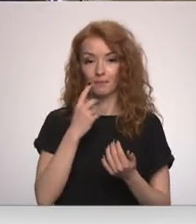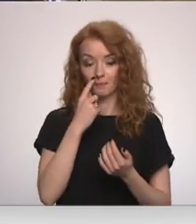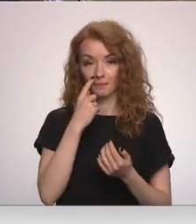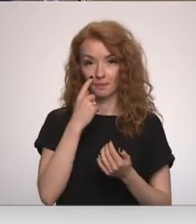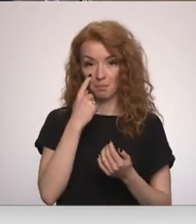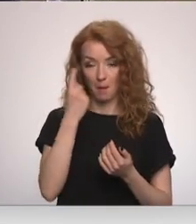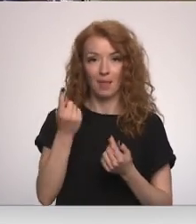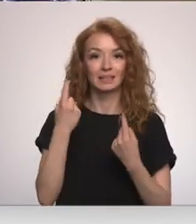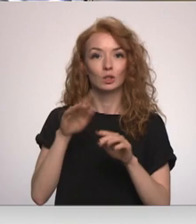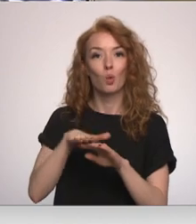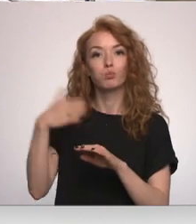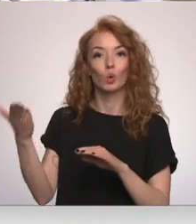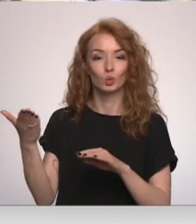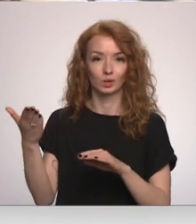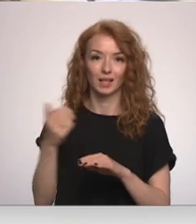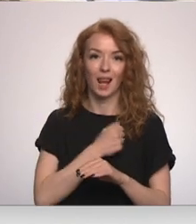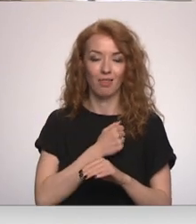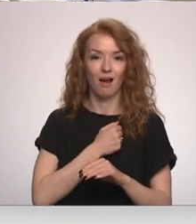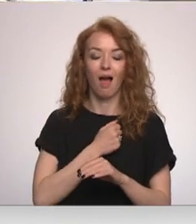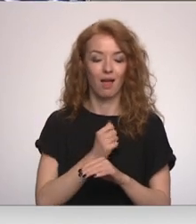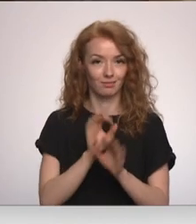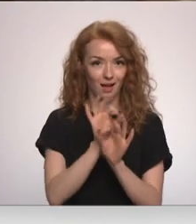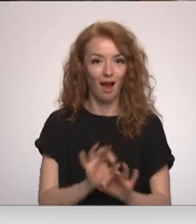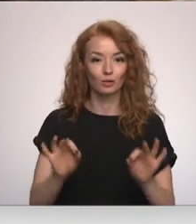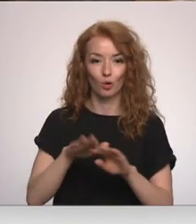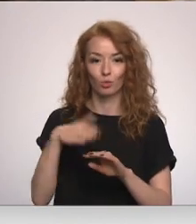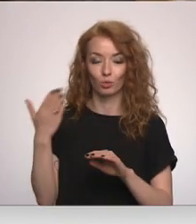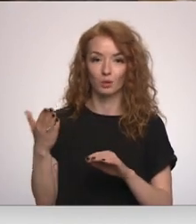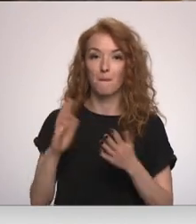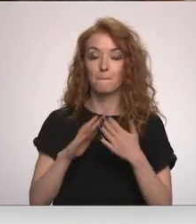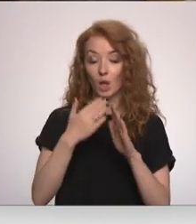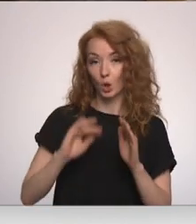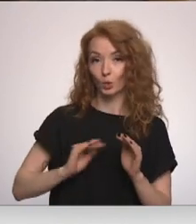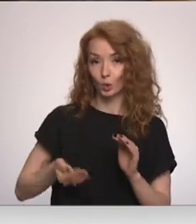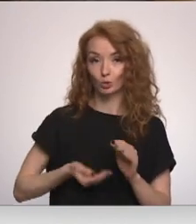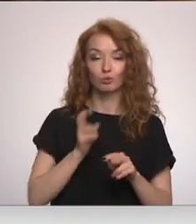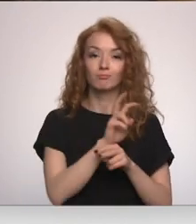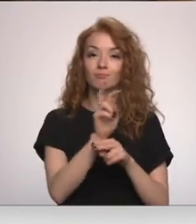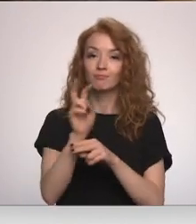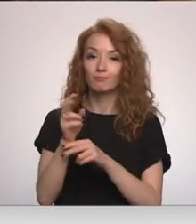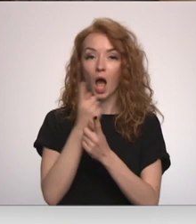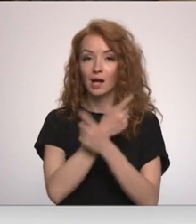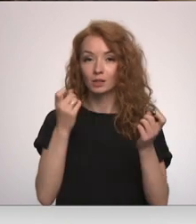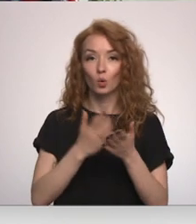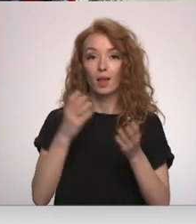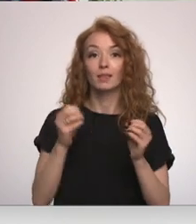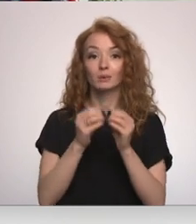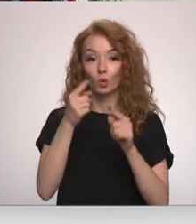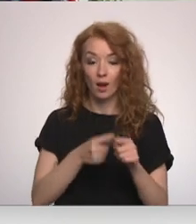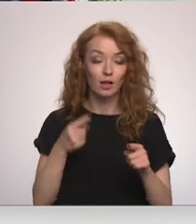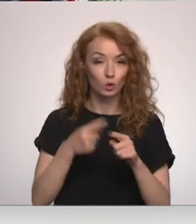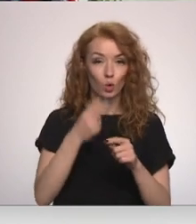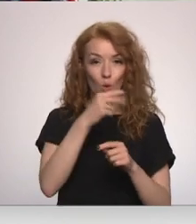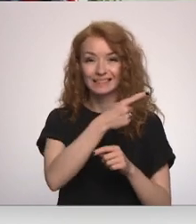citu Latgales pusi, tu skaisto kaut ko varbūt ne visur parodi. Piļu un muižu apceļošanas akcija norit jau 10. Reizi, un no